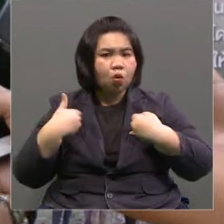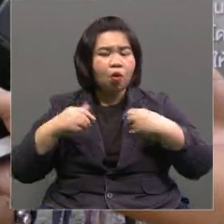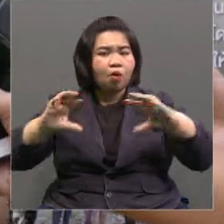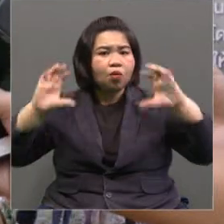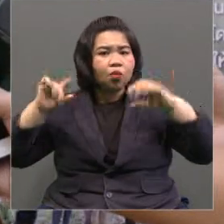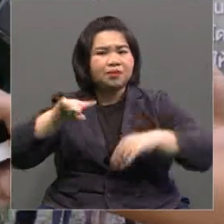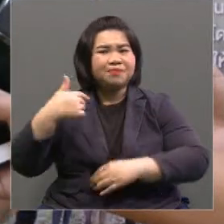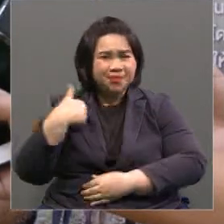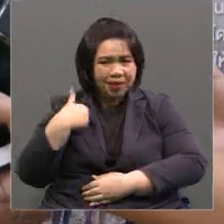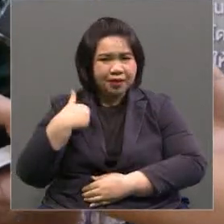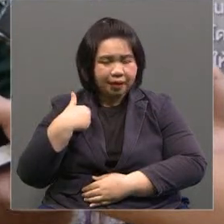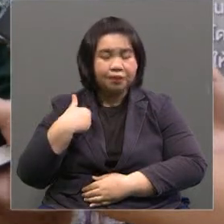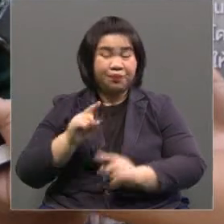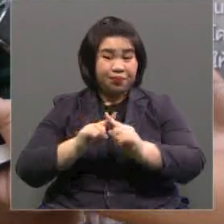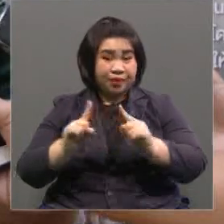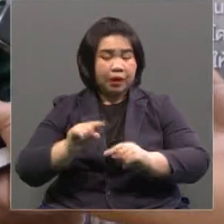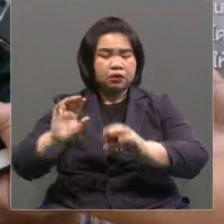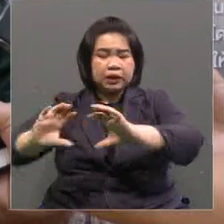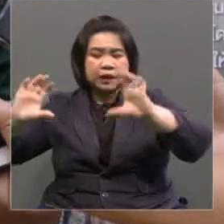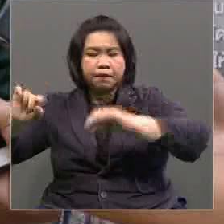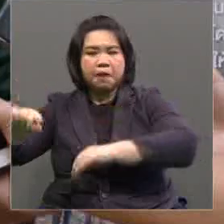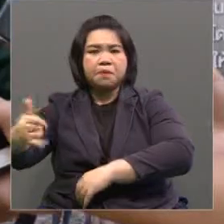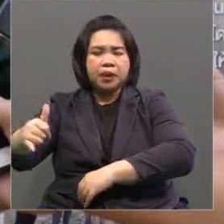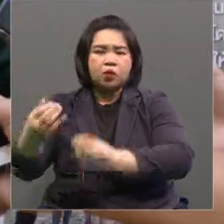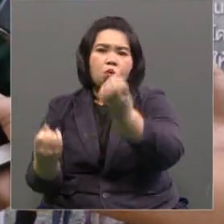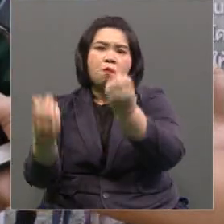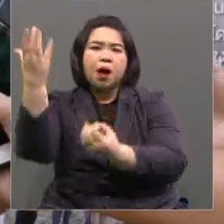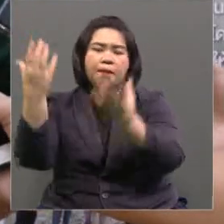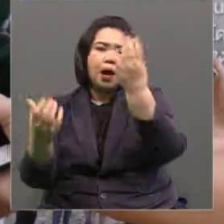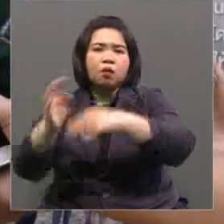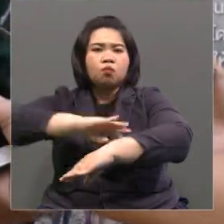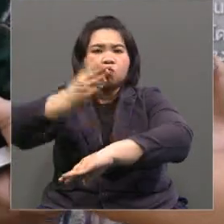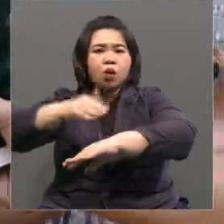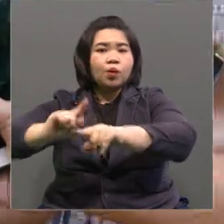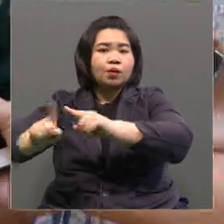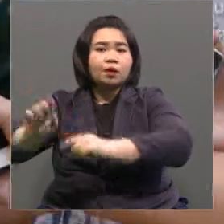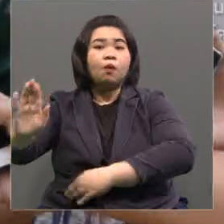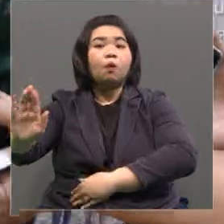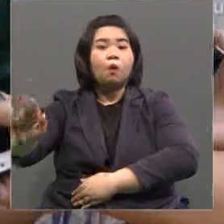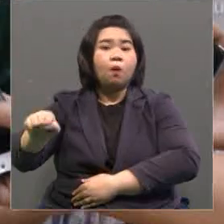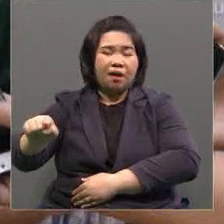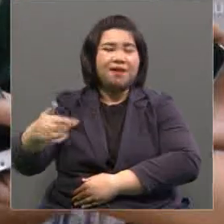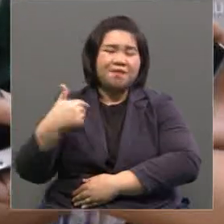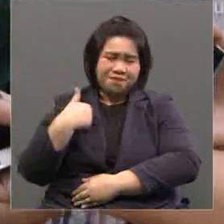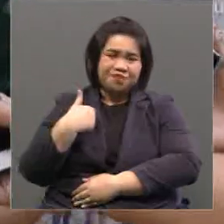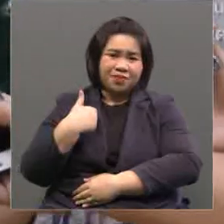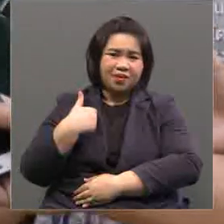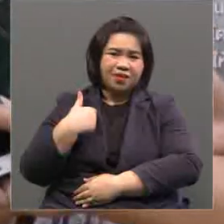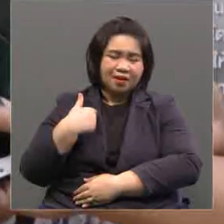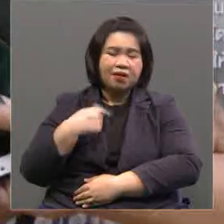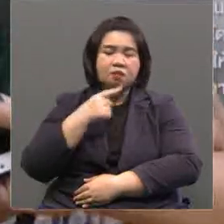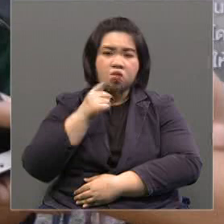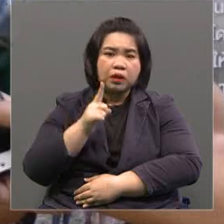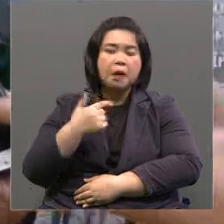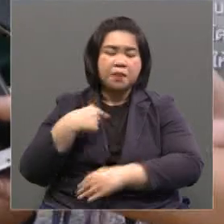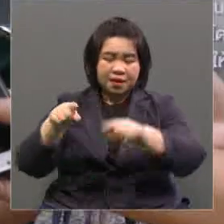พืนที่ของแคกะชน แลพืที่ของรฐก็จะมีบางส่นที่รัฐบาณกรบนปะโทธ์ Coryอ